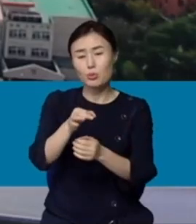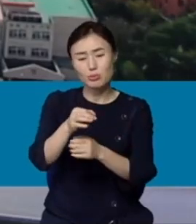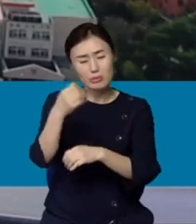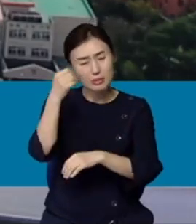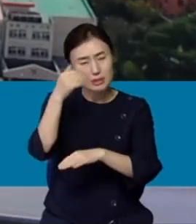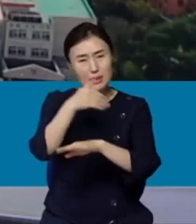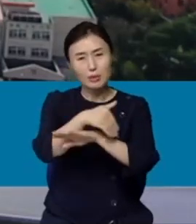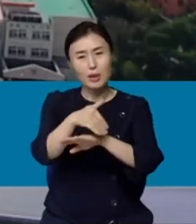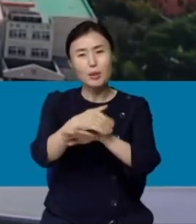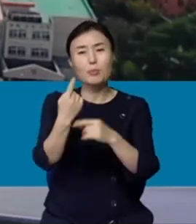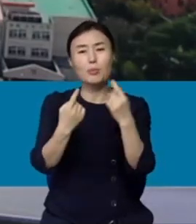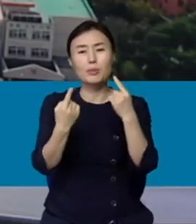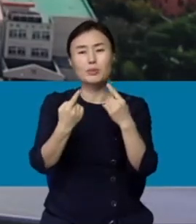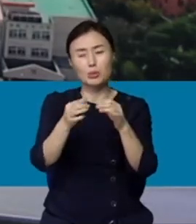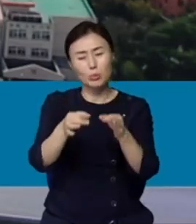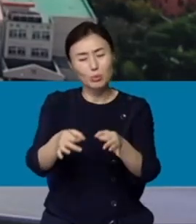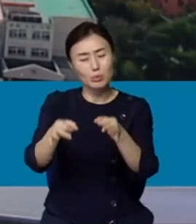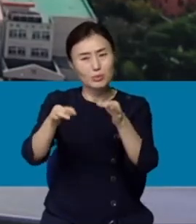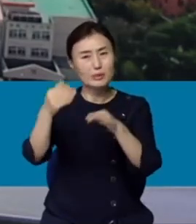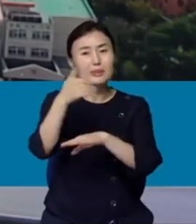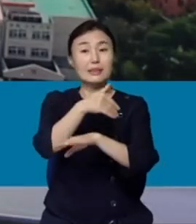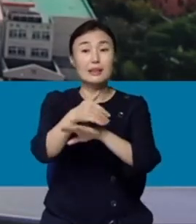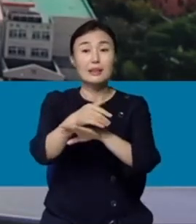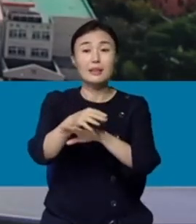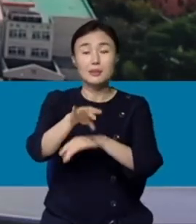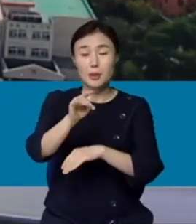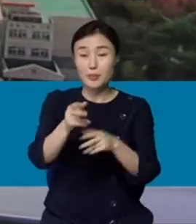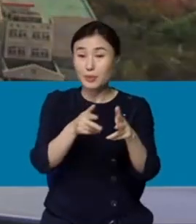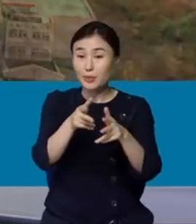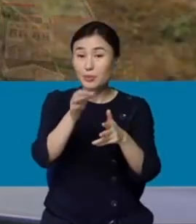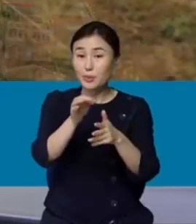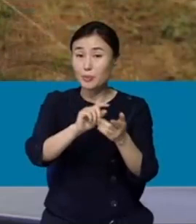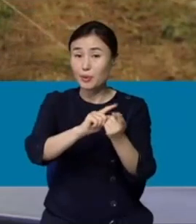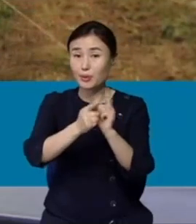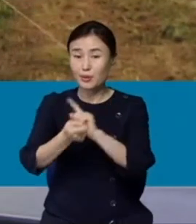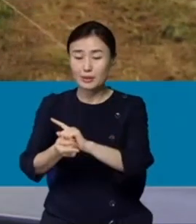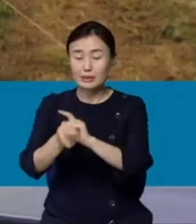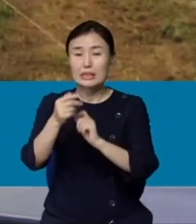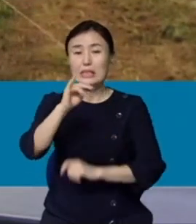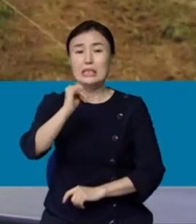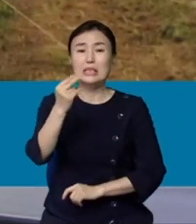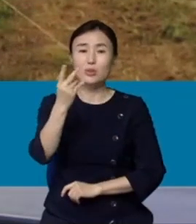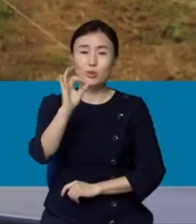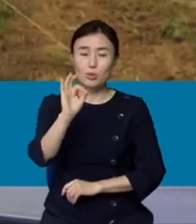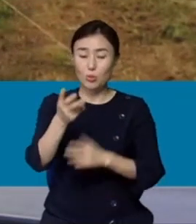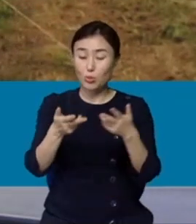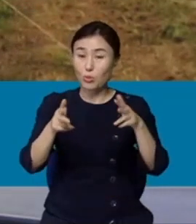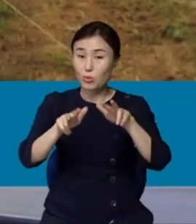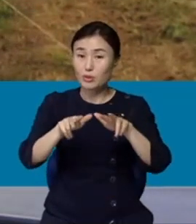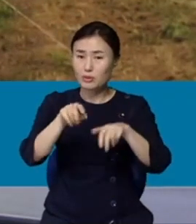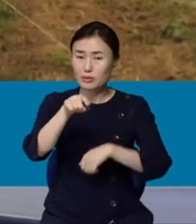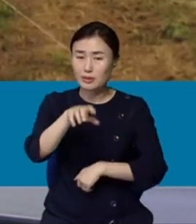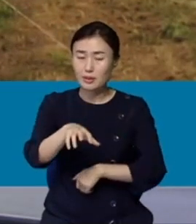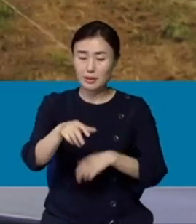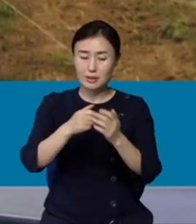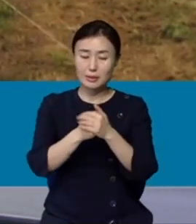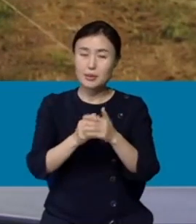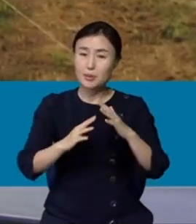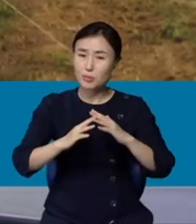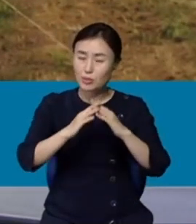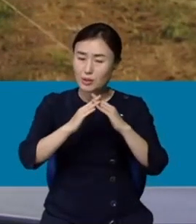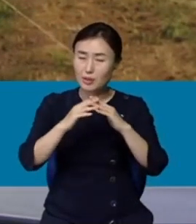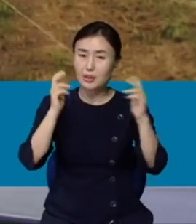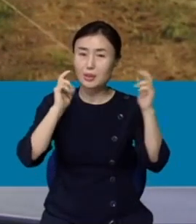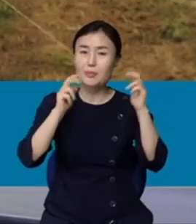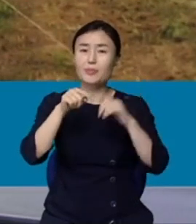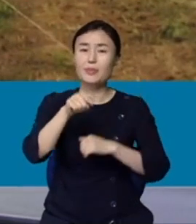것보다 대폭 상승할 걸로 전망됩니다. 첫 사업비 변경에 나선 사업지구가 신용공원인데 건설사 측에서는 당초